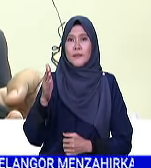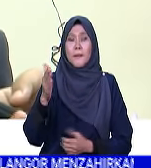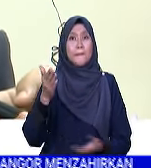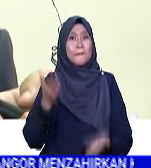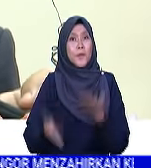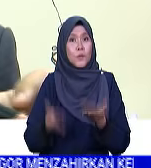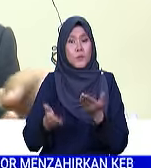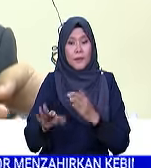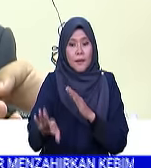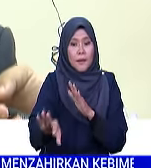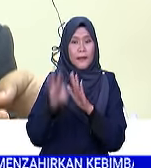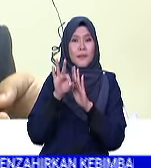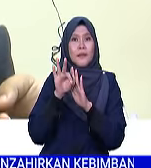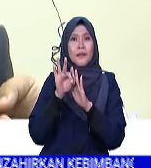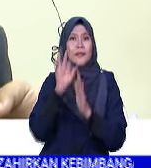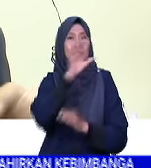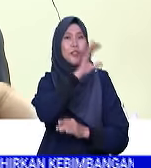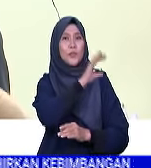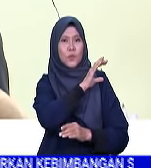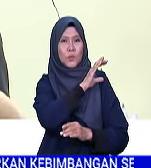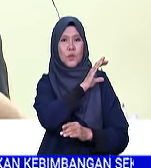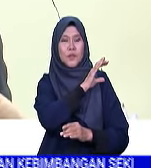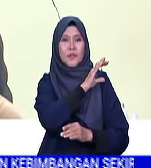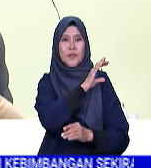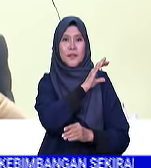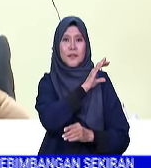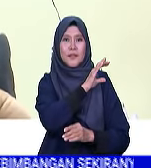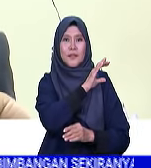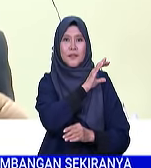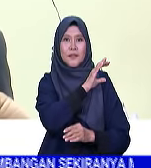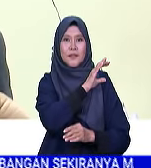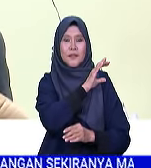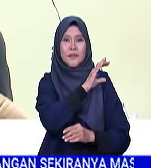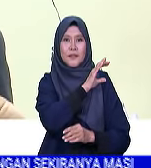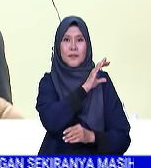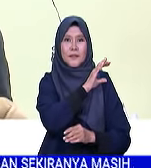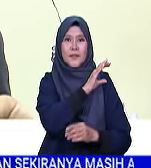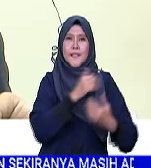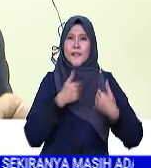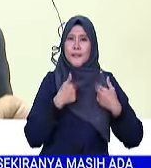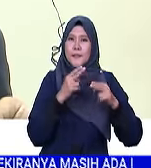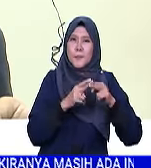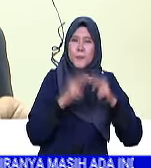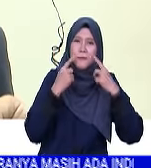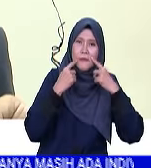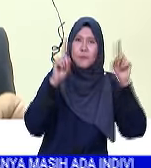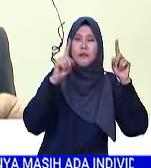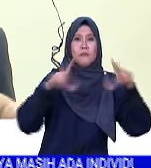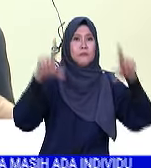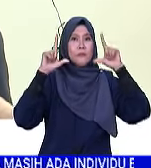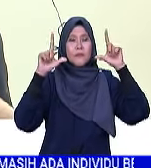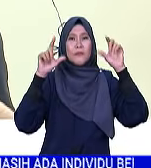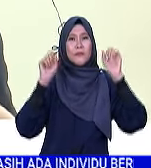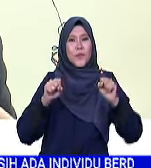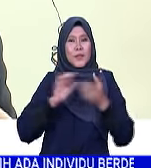berkemungkinan besar untuk melantik jurulatih yang mempunyai nama besar yang boleh